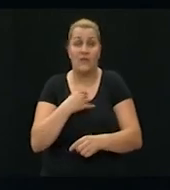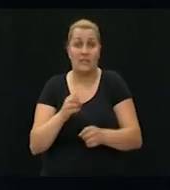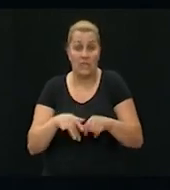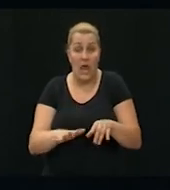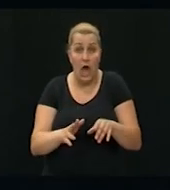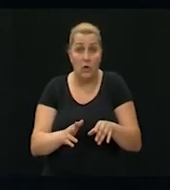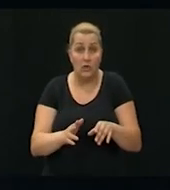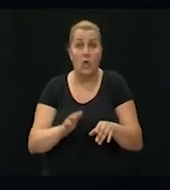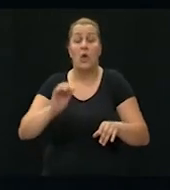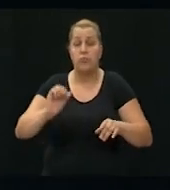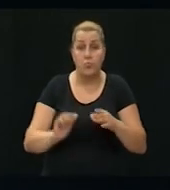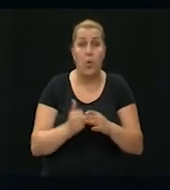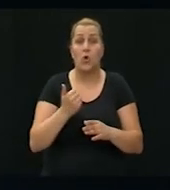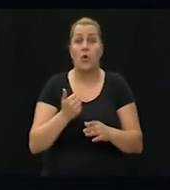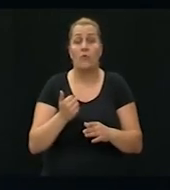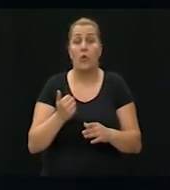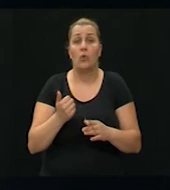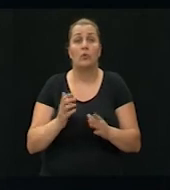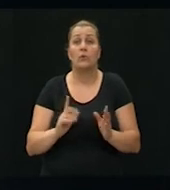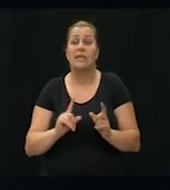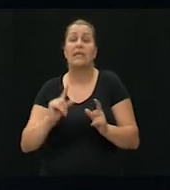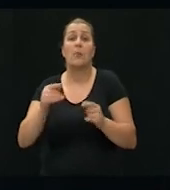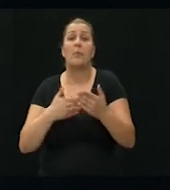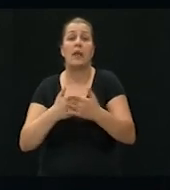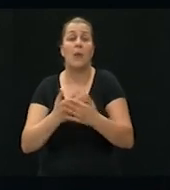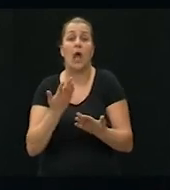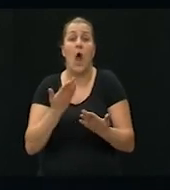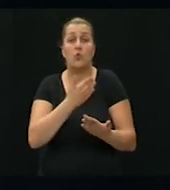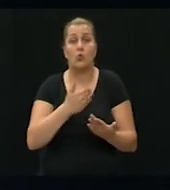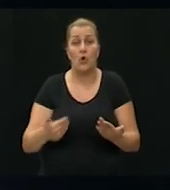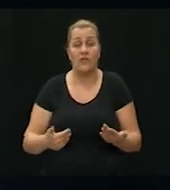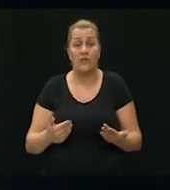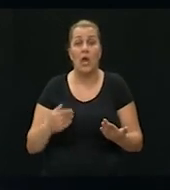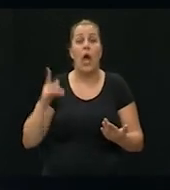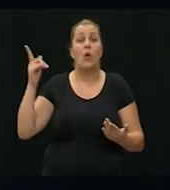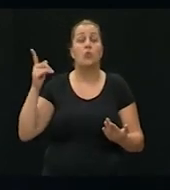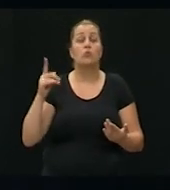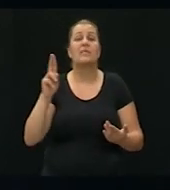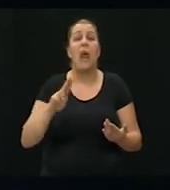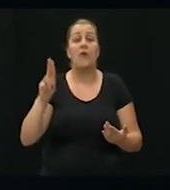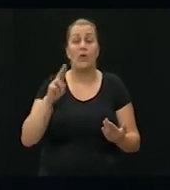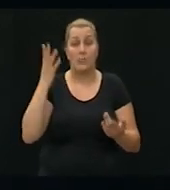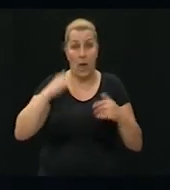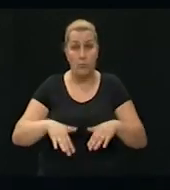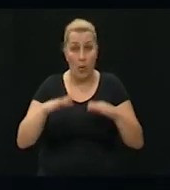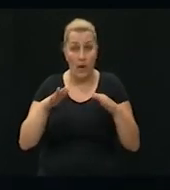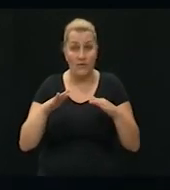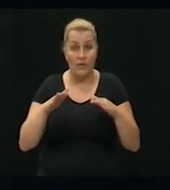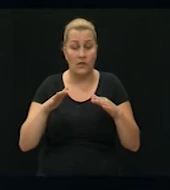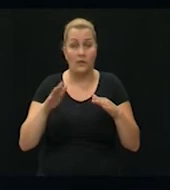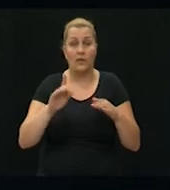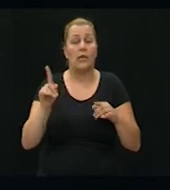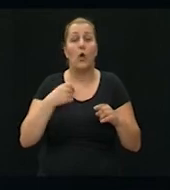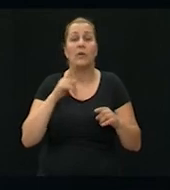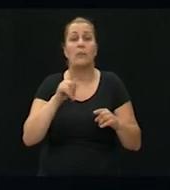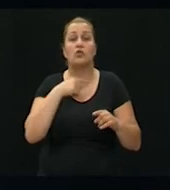da opet sad iđemo, šta ja znam, neću reći u Jugoslaviju, da je gore u Slavoniji poplava bila, ne može me niko razuvjeriti da nije napravljena namjerna